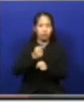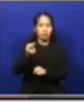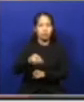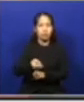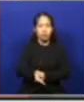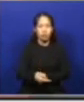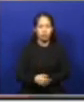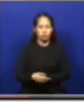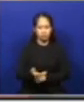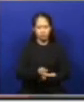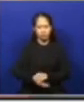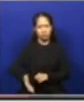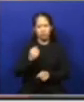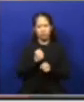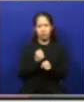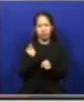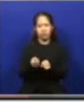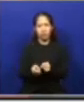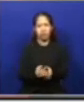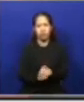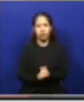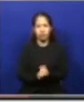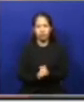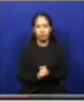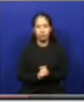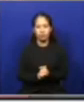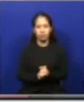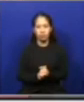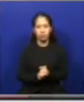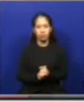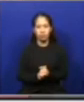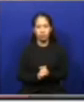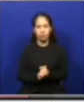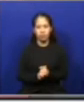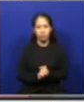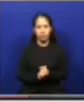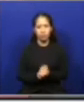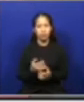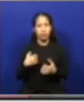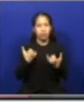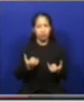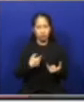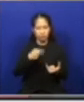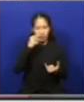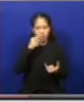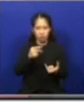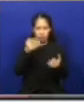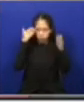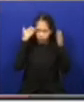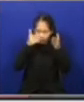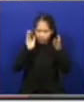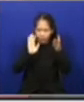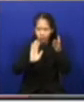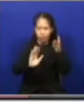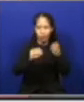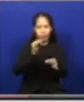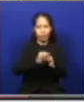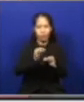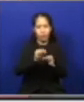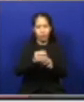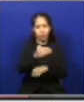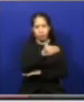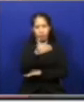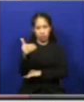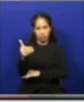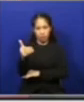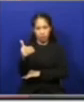บเดิมนะคะอย่างไรก็ดีค่ะดิฉันก็เห็นความตั้งใจของแบงก์ชาติแล้วก็ของรัฐ